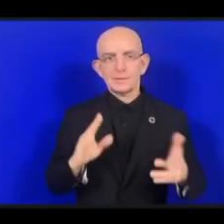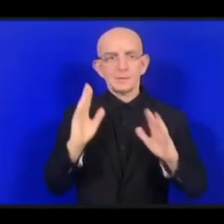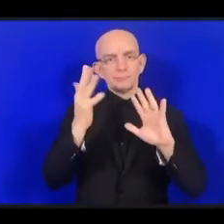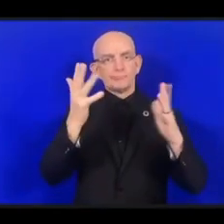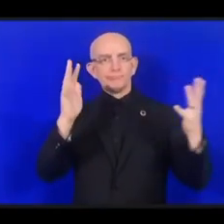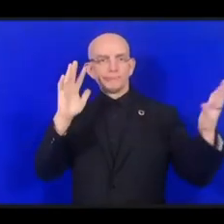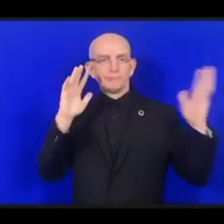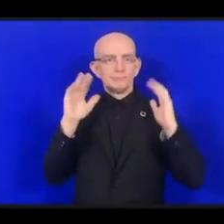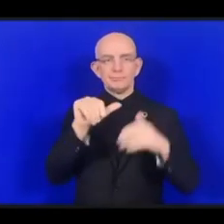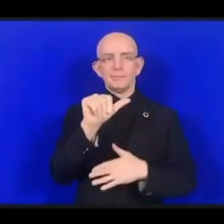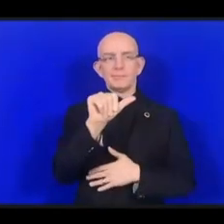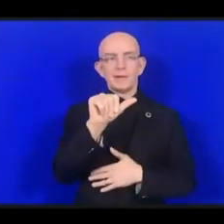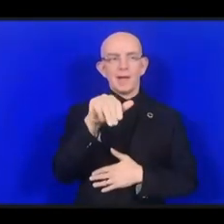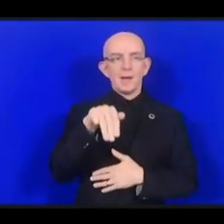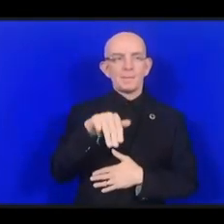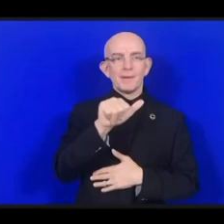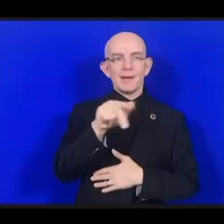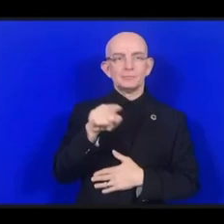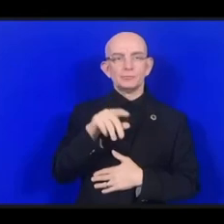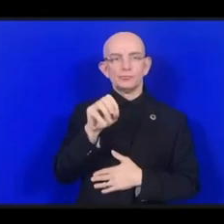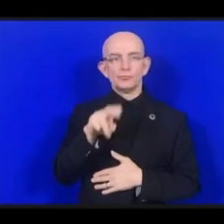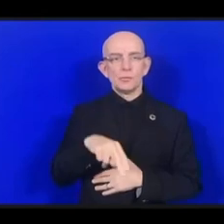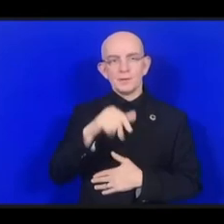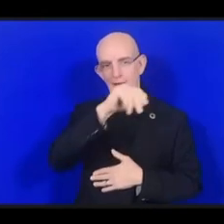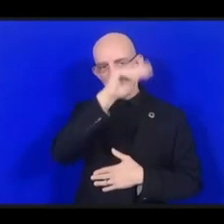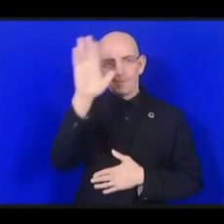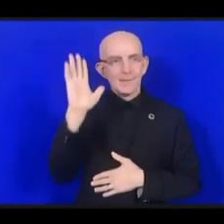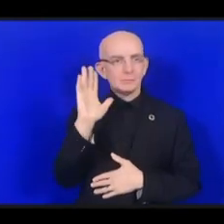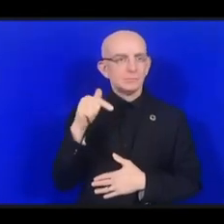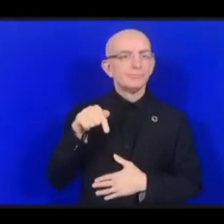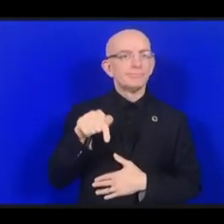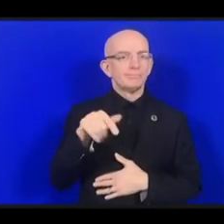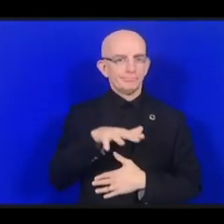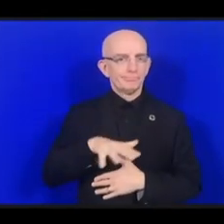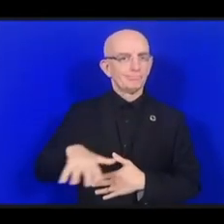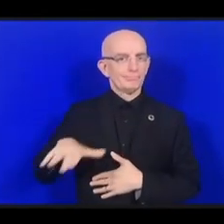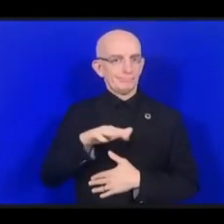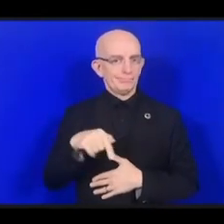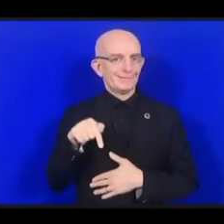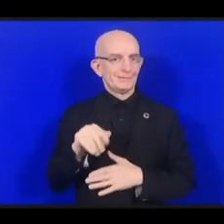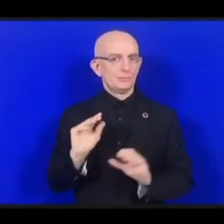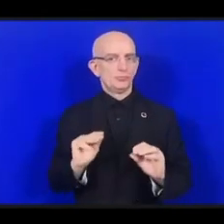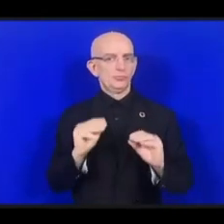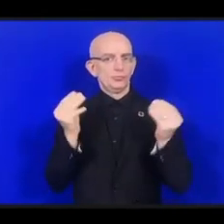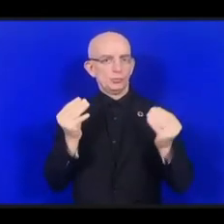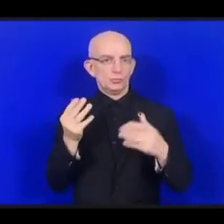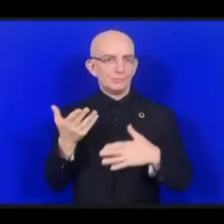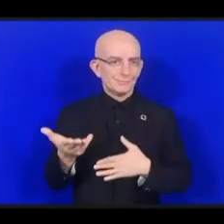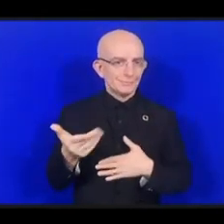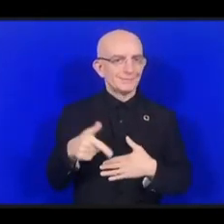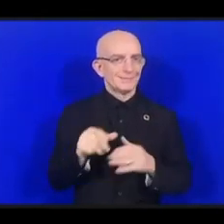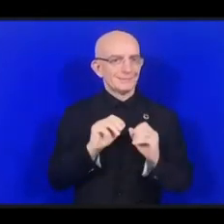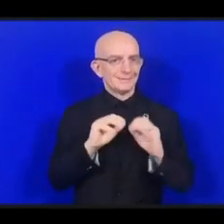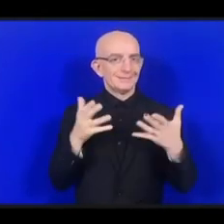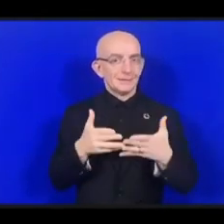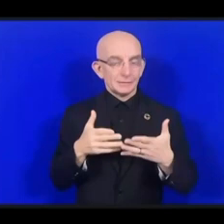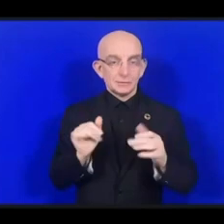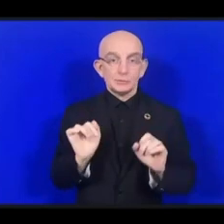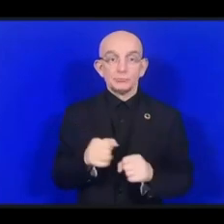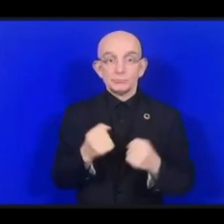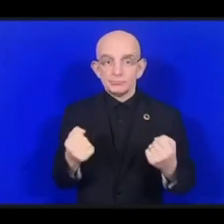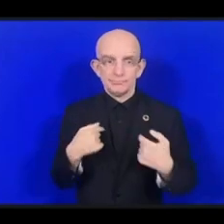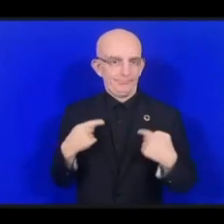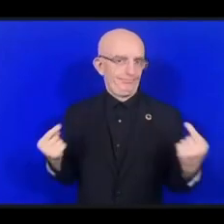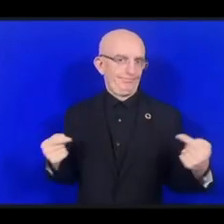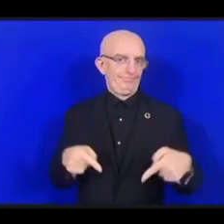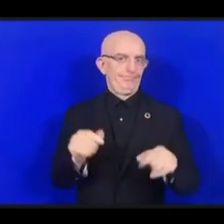souligner l'intérêt des initiatives jeunesse en fin de ce FGI de cette